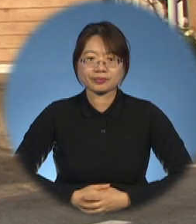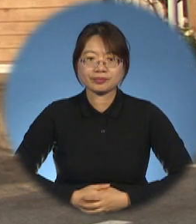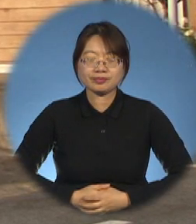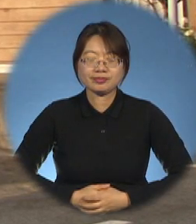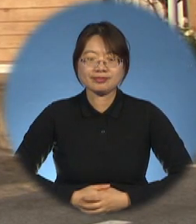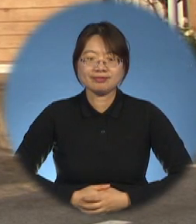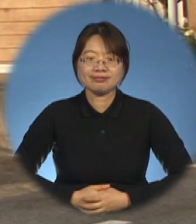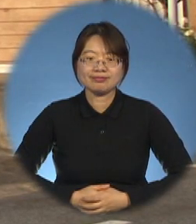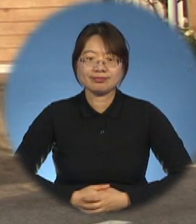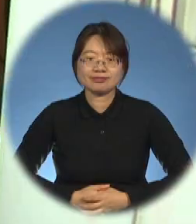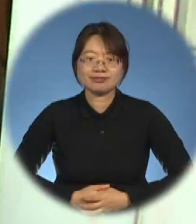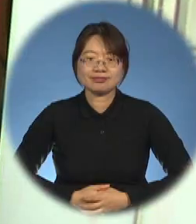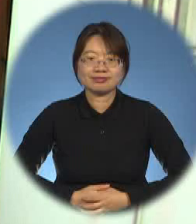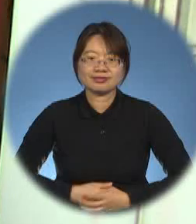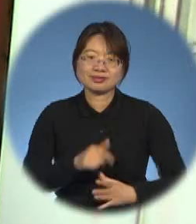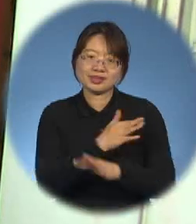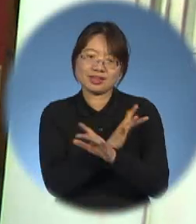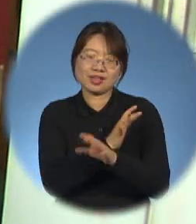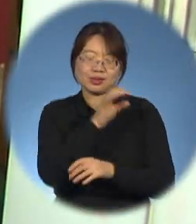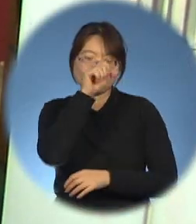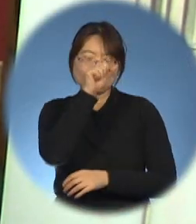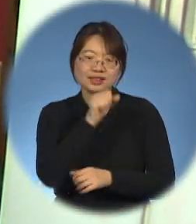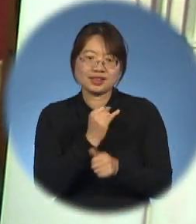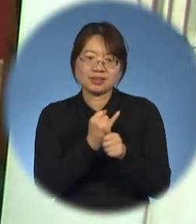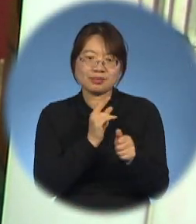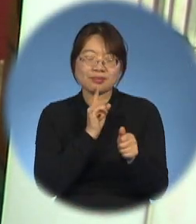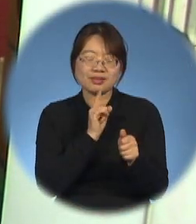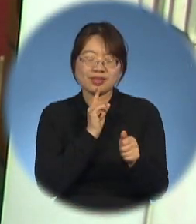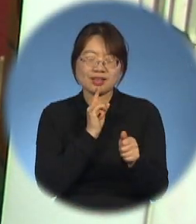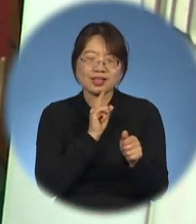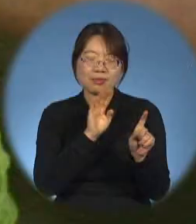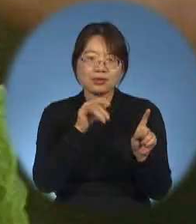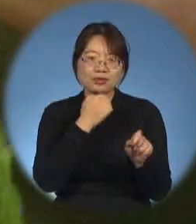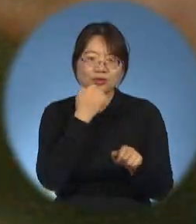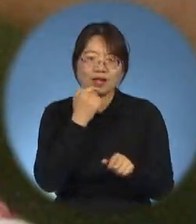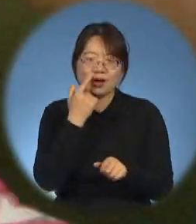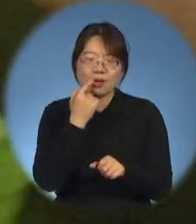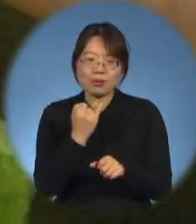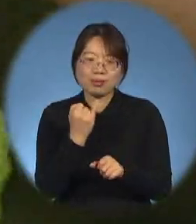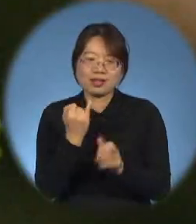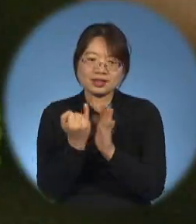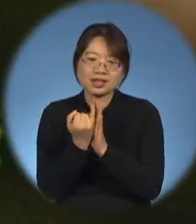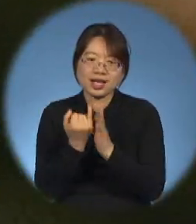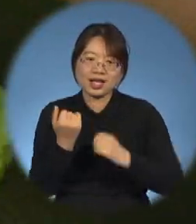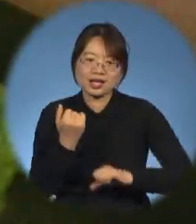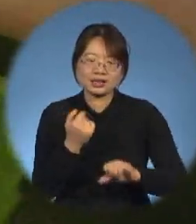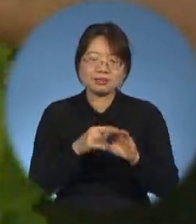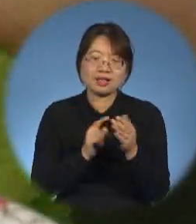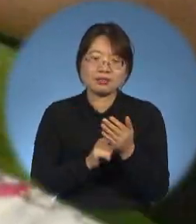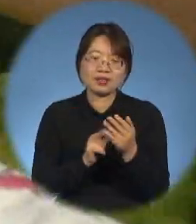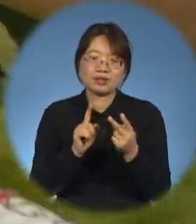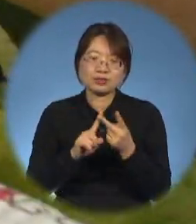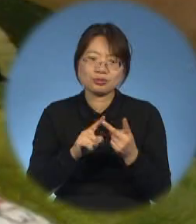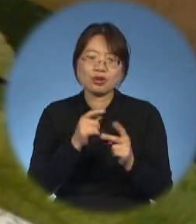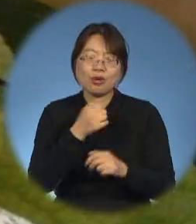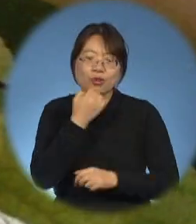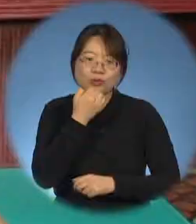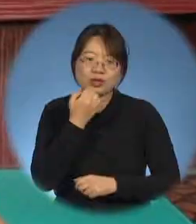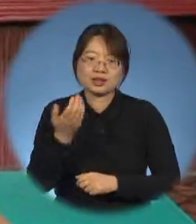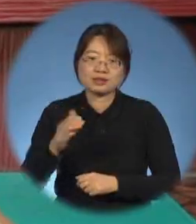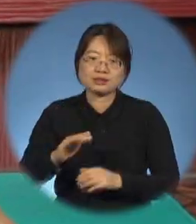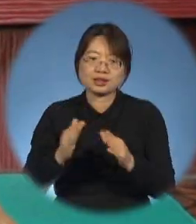넉살 좋은 남편 말에 한번 웃고 엄마 챙기는 아들 마음에 2번 우 거 하지만